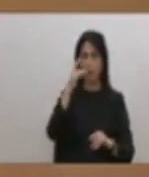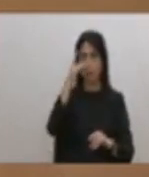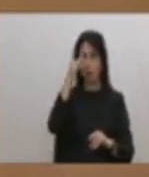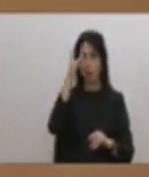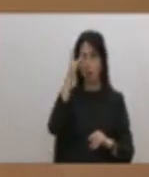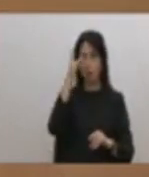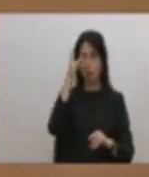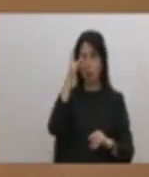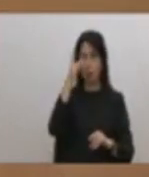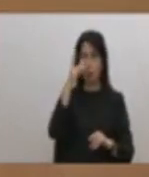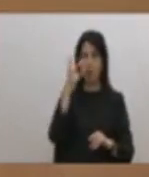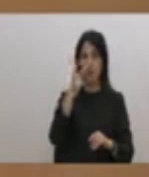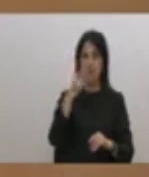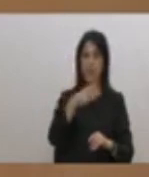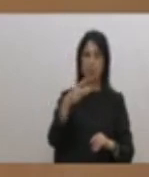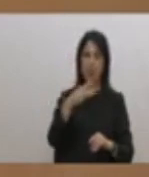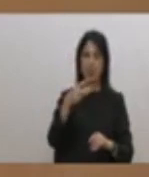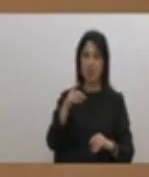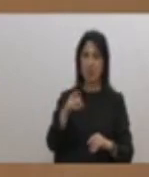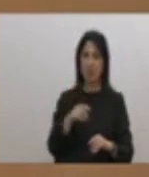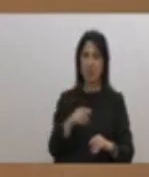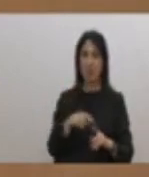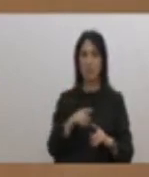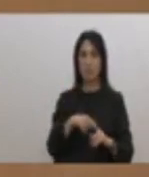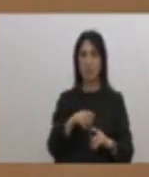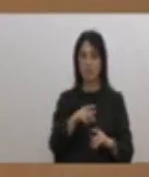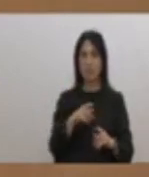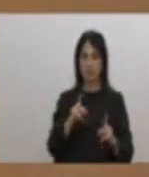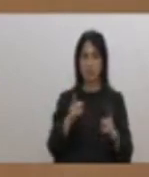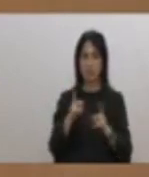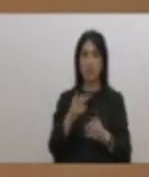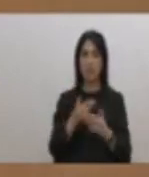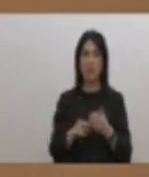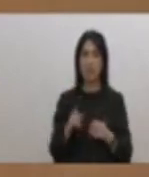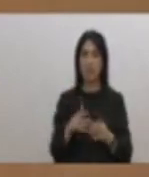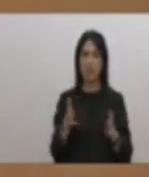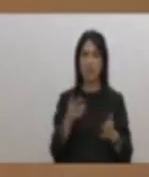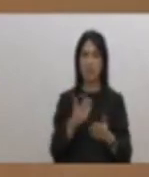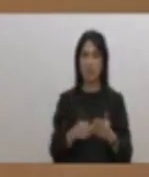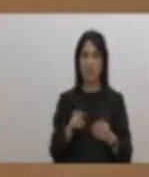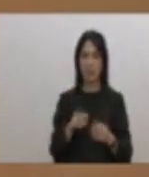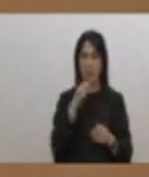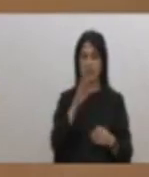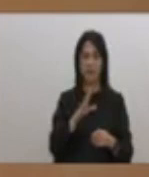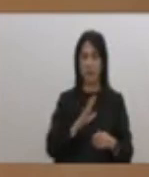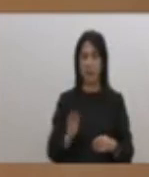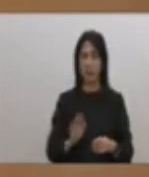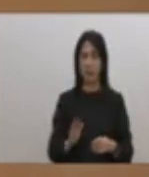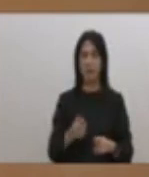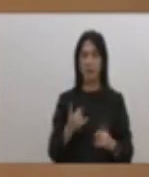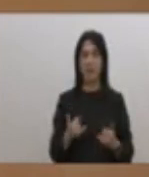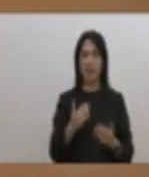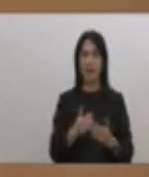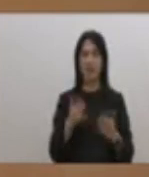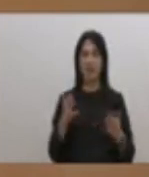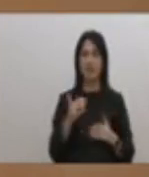რუსთავის ორში თუ იმედში და ანტენებს აპატიმრებდნენ, ეგ იყო მარცხი. მაგაზი დიდი მარცხი მაგის მერე არ ყოფილა. ეხლა არის